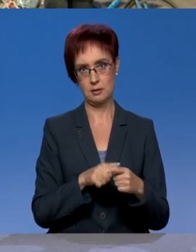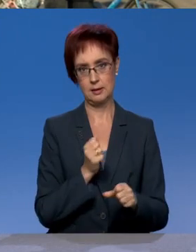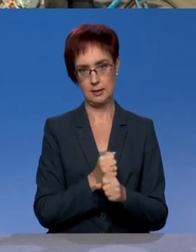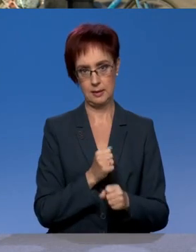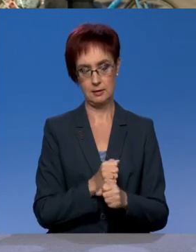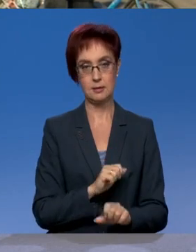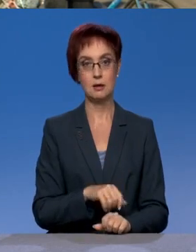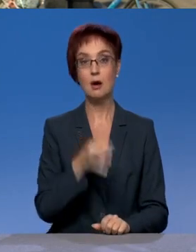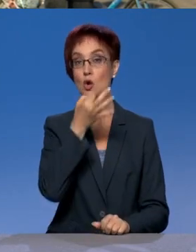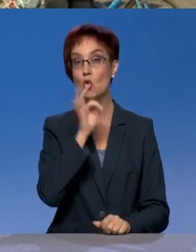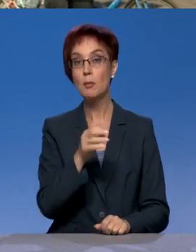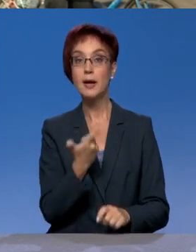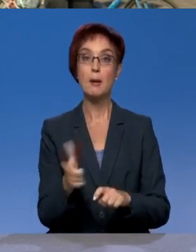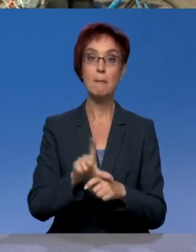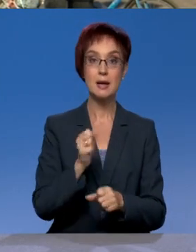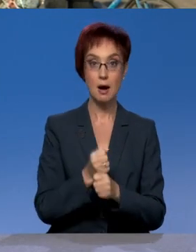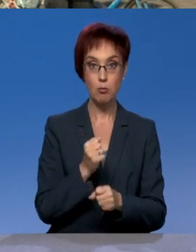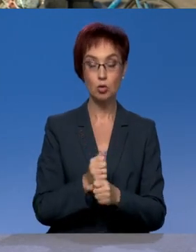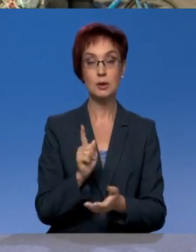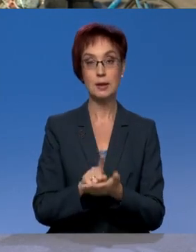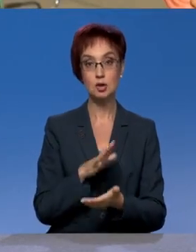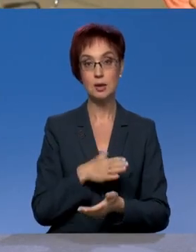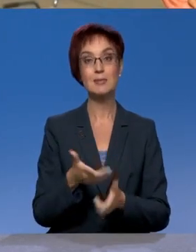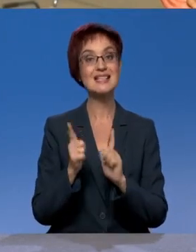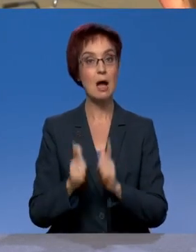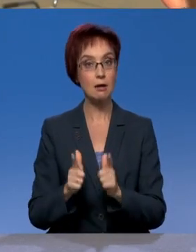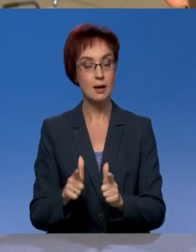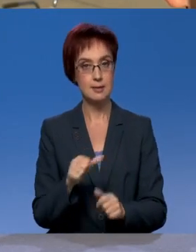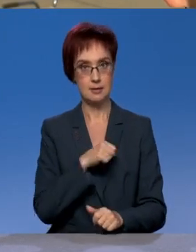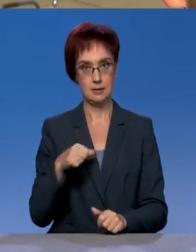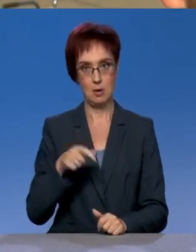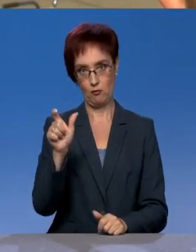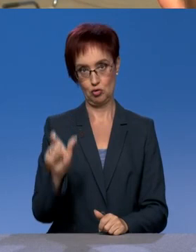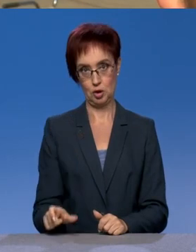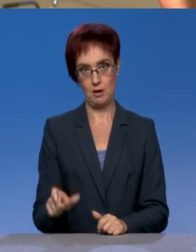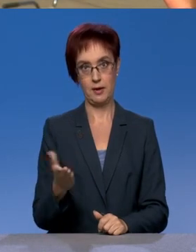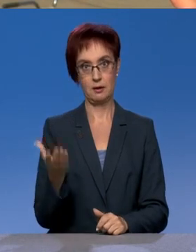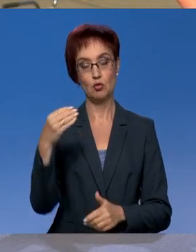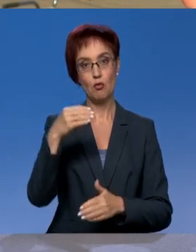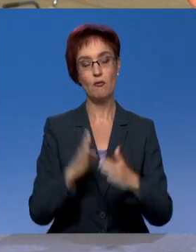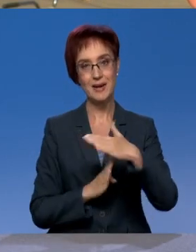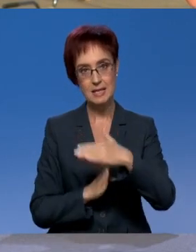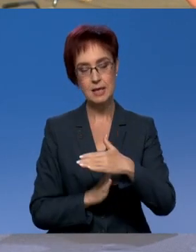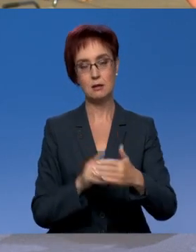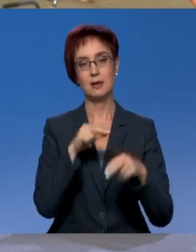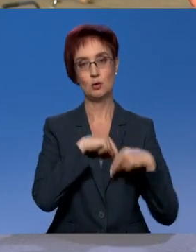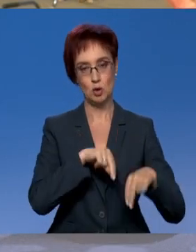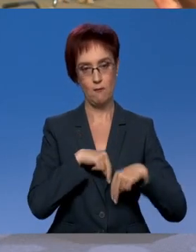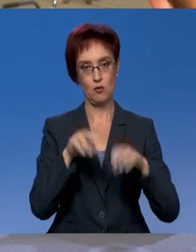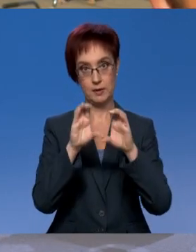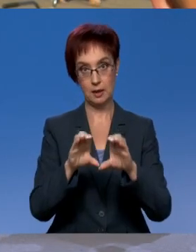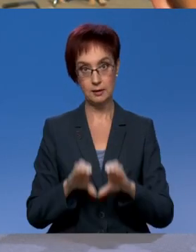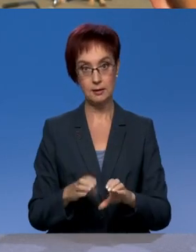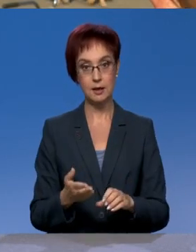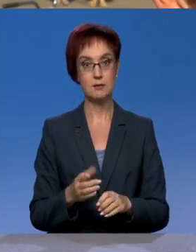согласии работника. Опять же, в пределах трудового законодательства. Ну вот вы лично как, перерабатываете? Ну, в настоящий момент нет. С